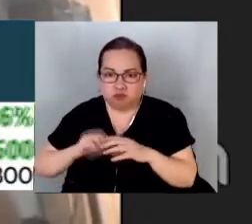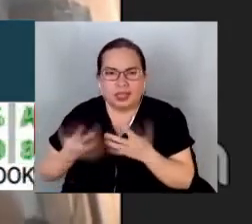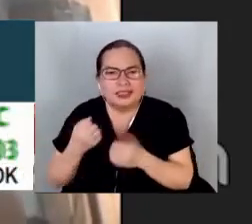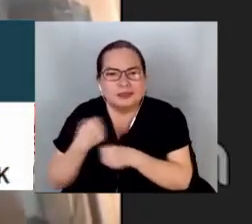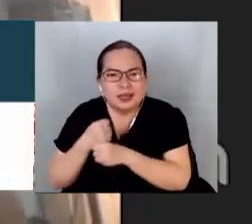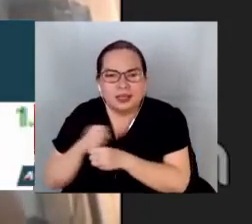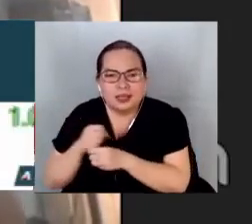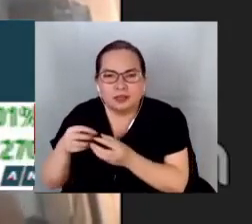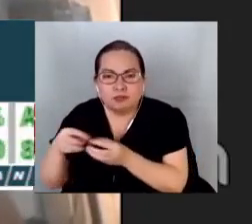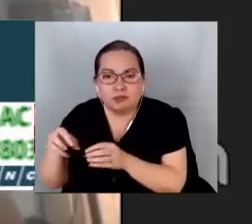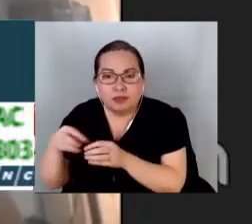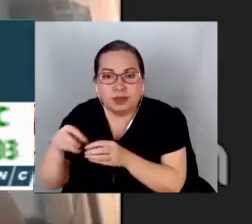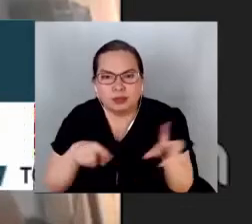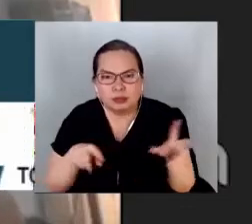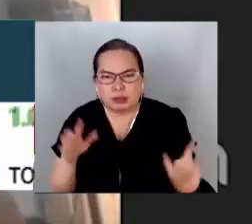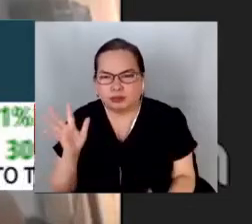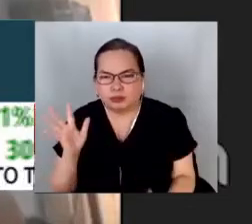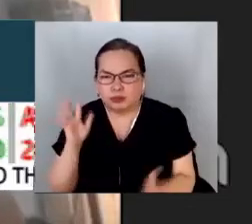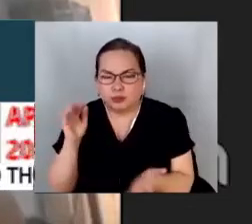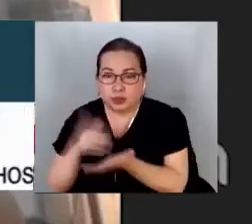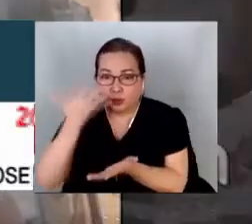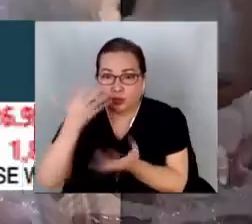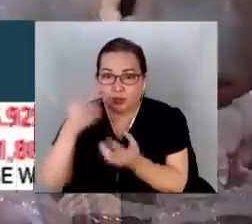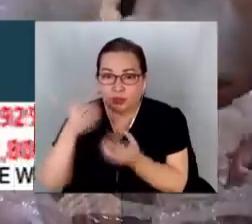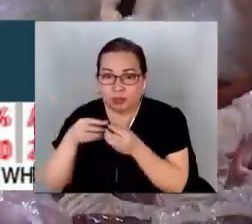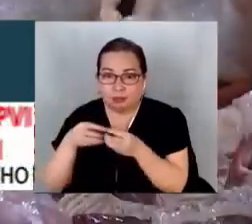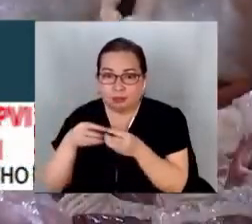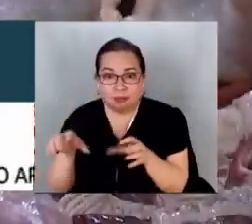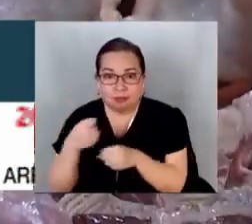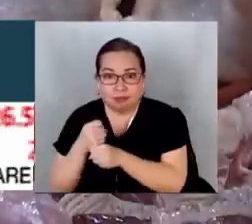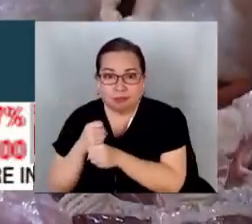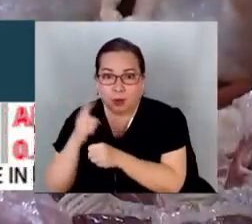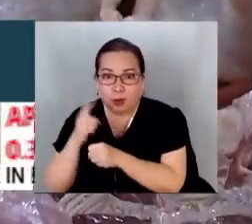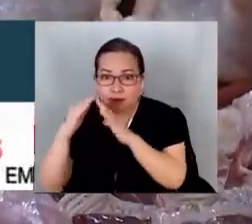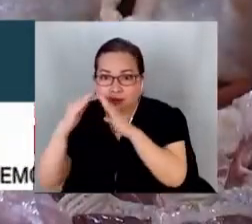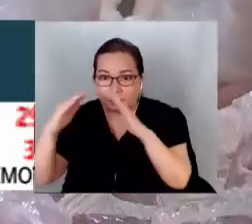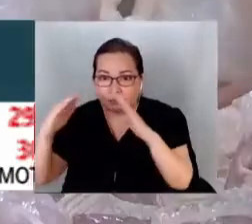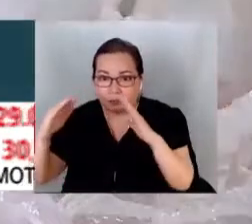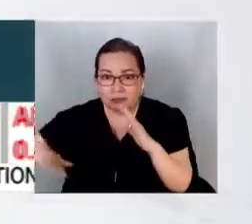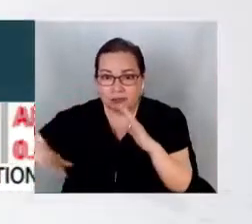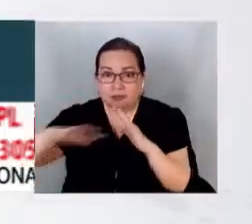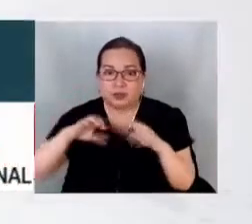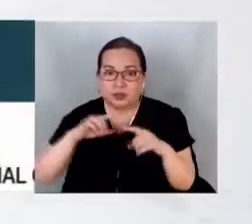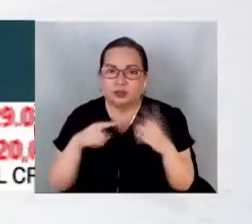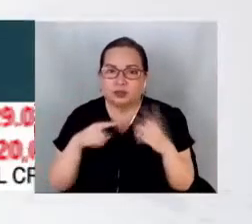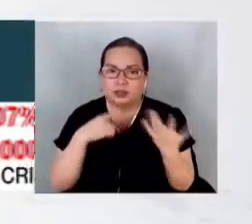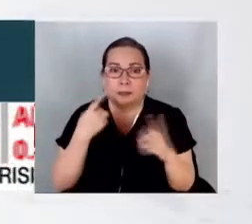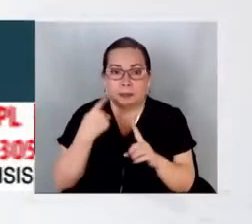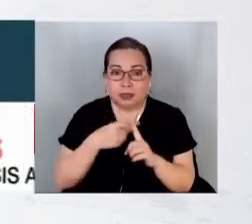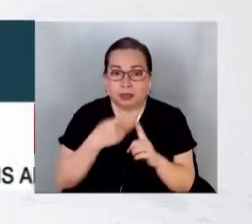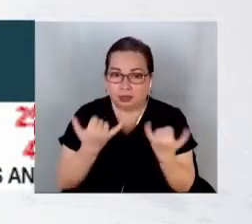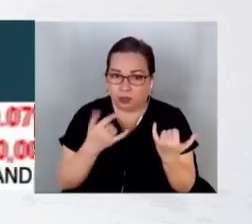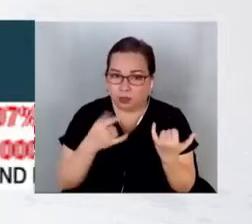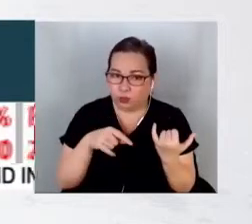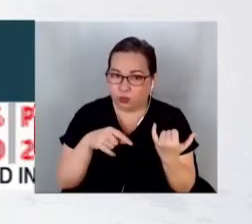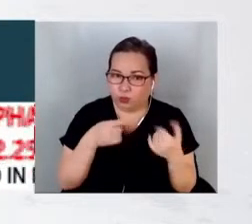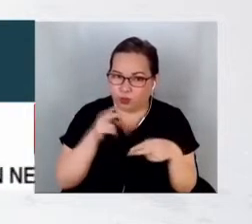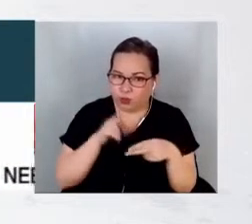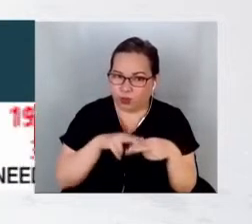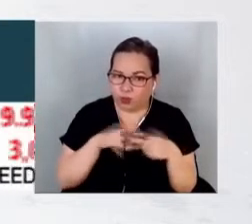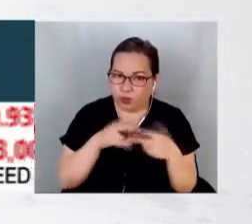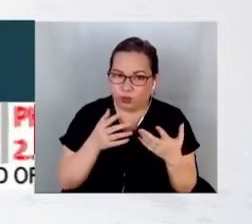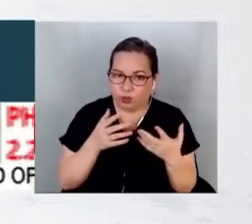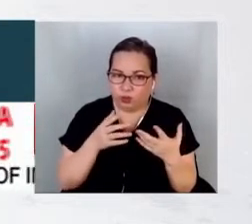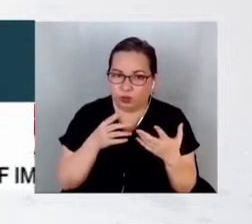May climate control facilities pa. The farm gate price of chicken also went up by 30 pesos per kilo compared